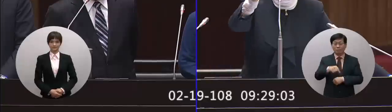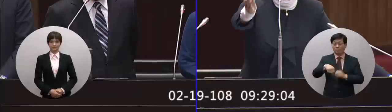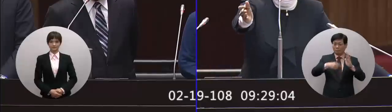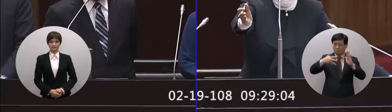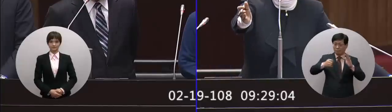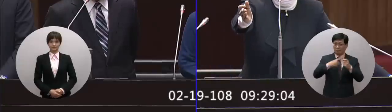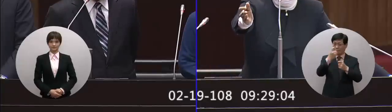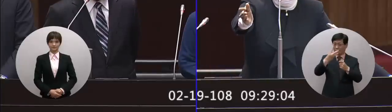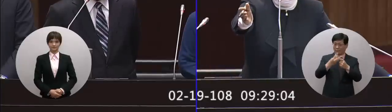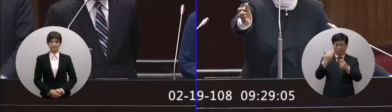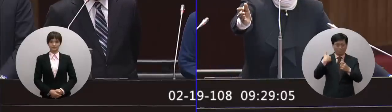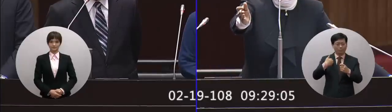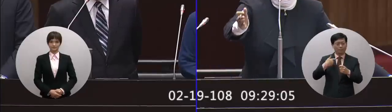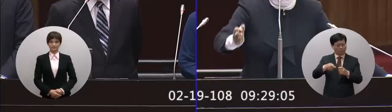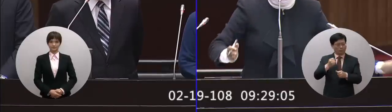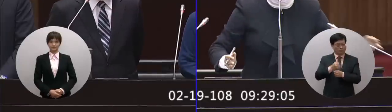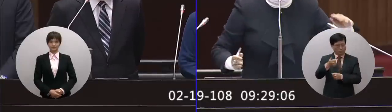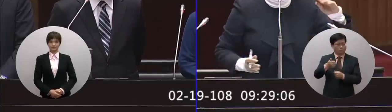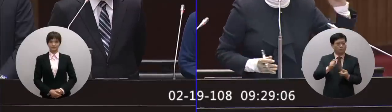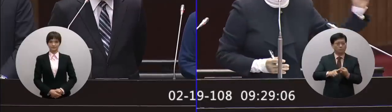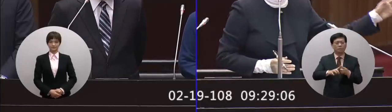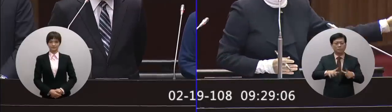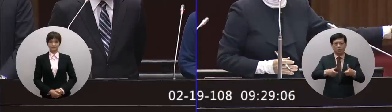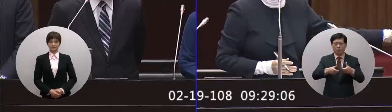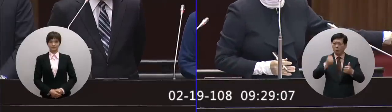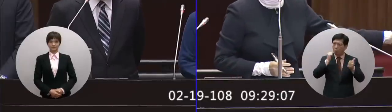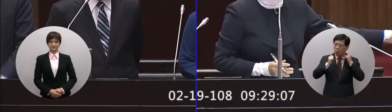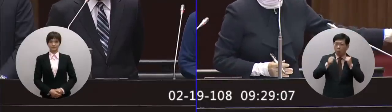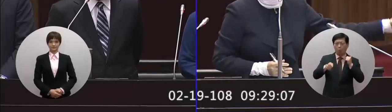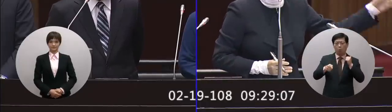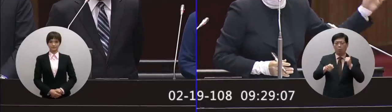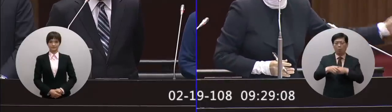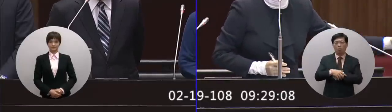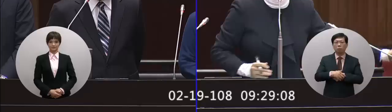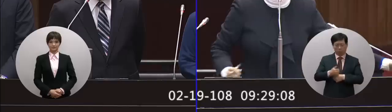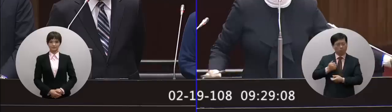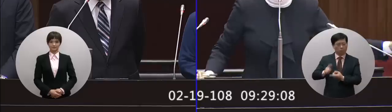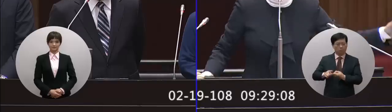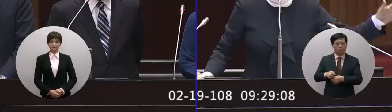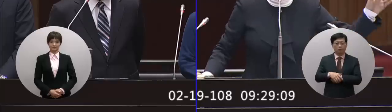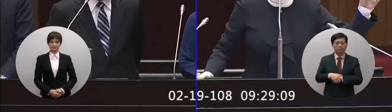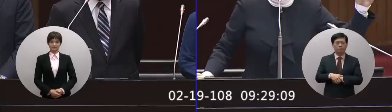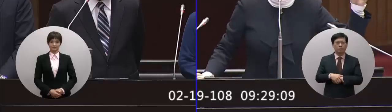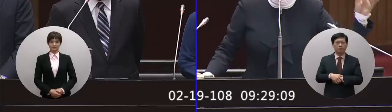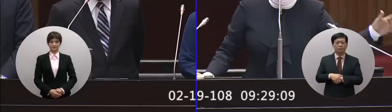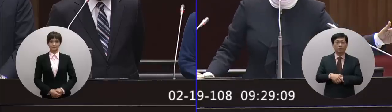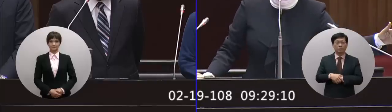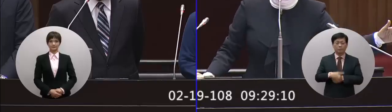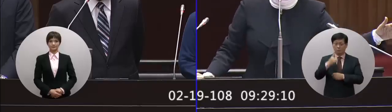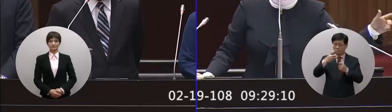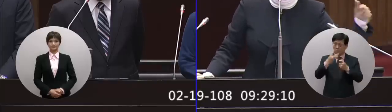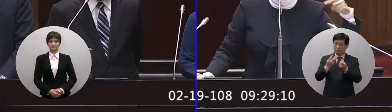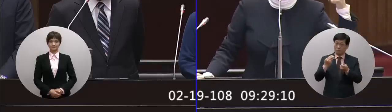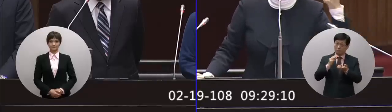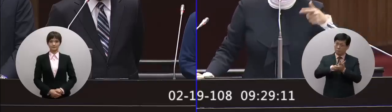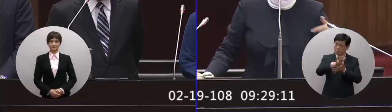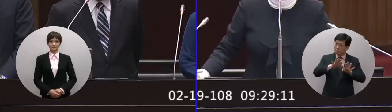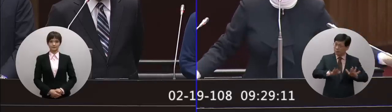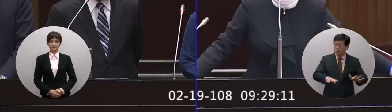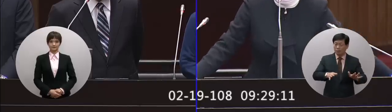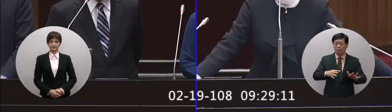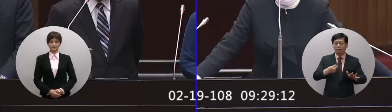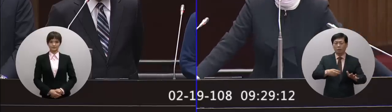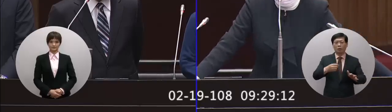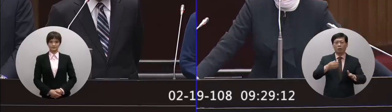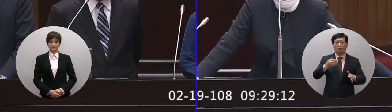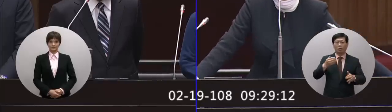您13年前做对的事，我们现在回头看这件事情是对的。13年后，我们现在在回